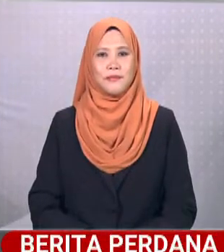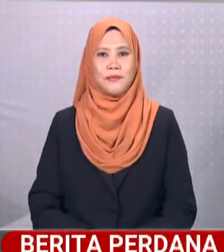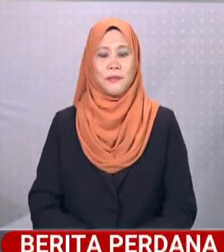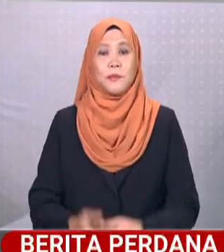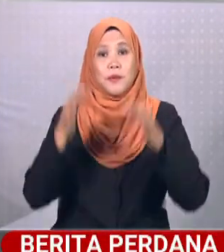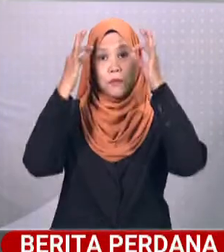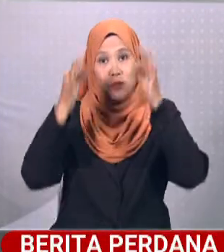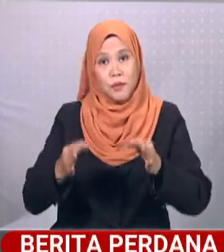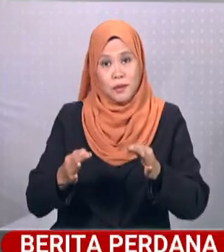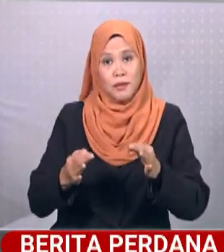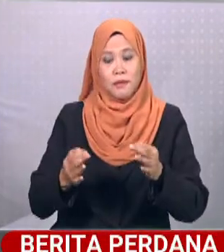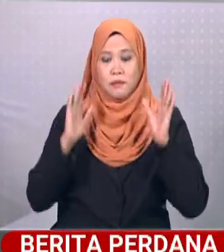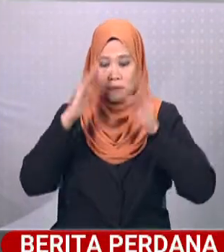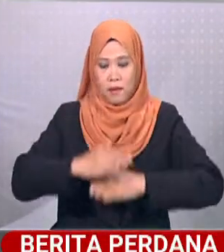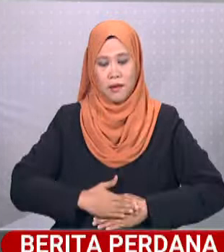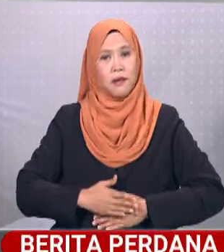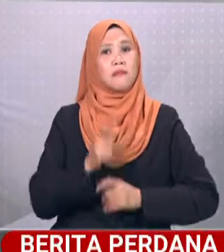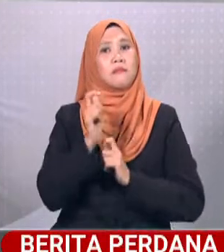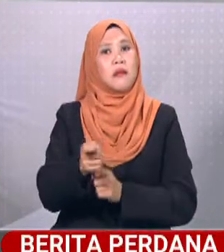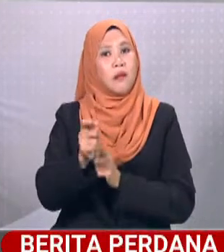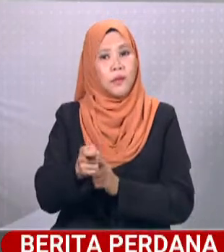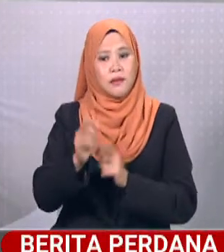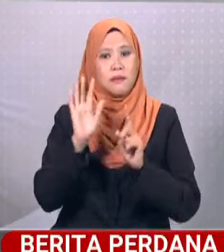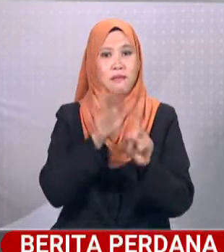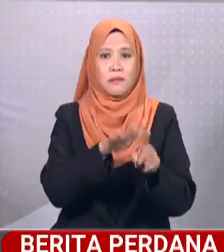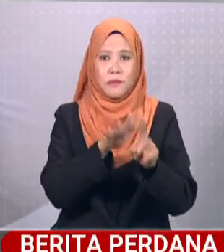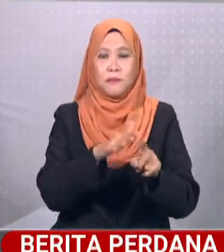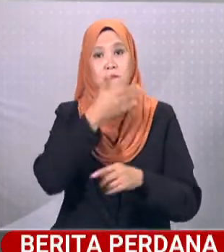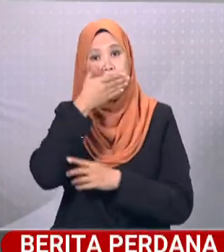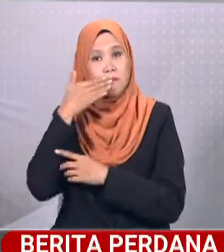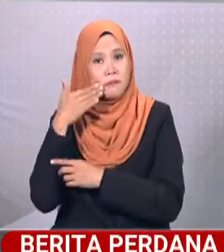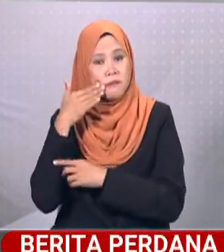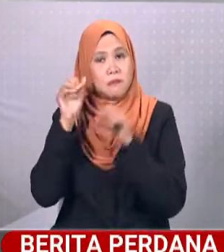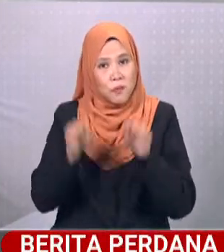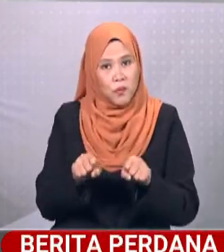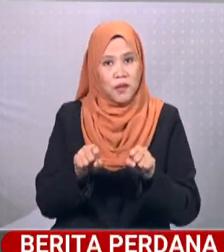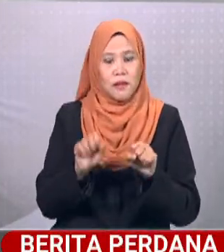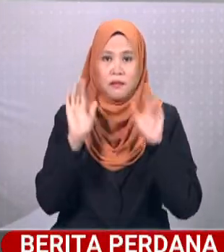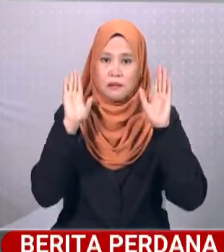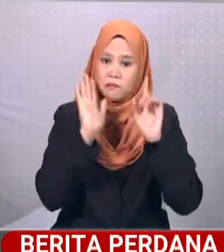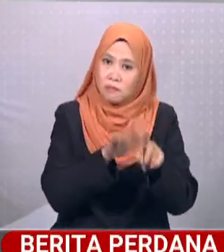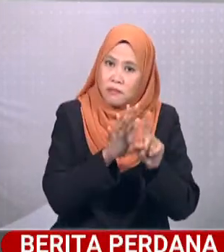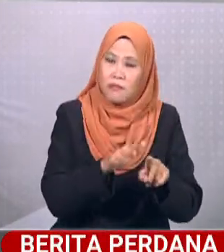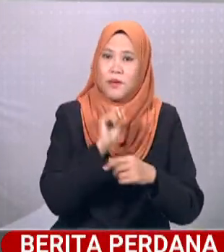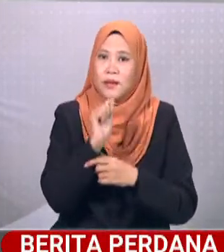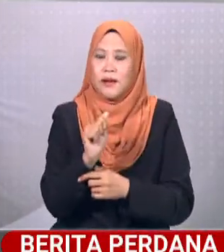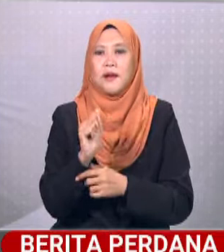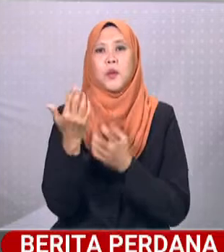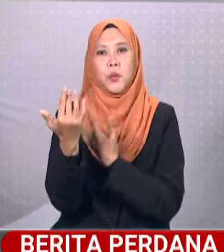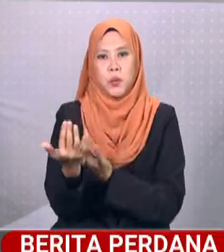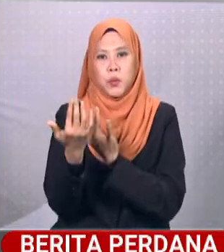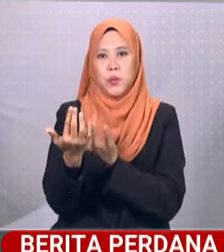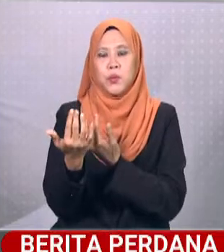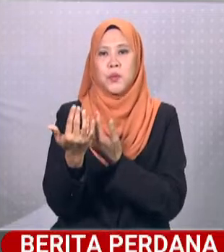Baik, keputusan sama ada solat tarawih berjemaah Ramadan ini akan diadakan atau tidak bergantung kepada pengumuman